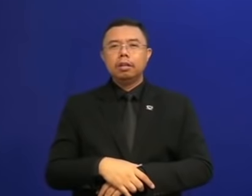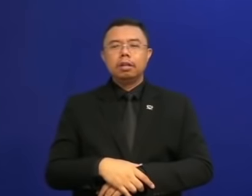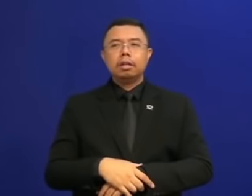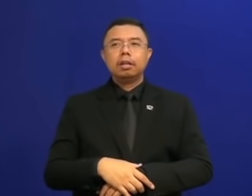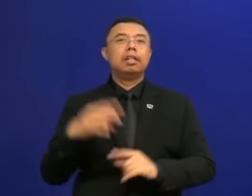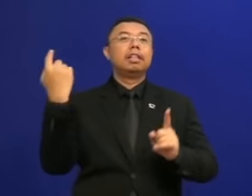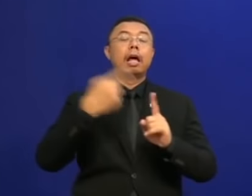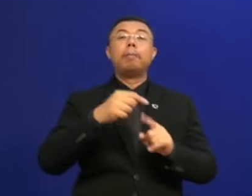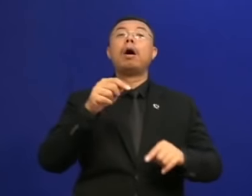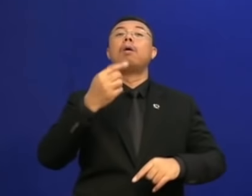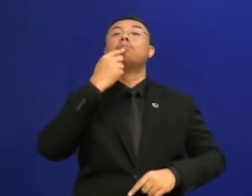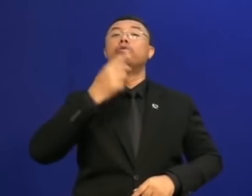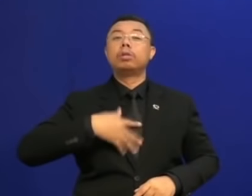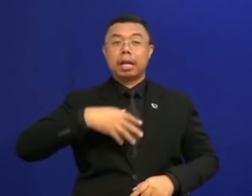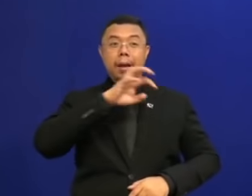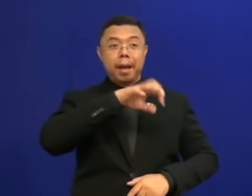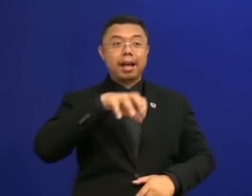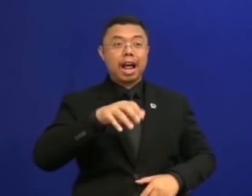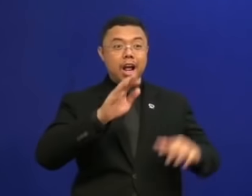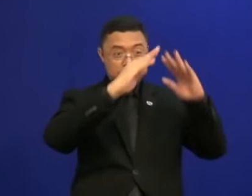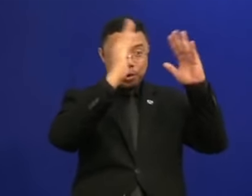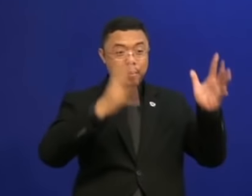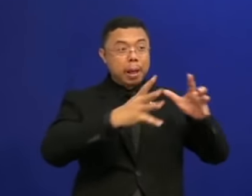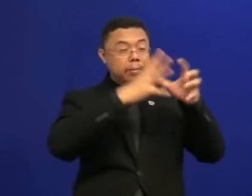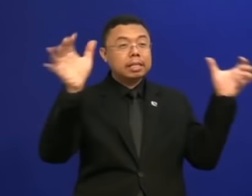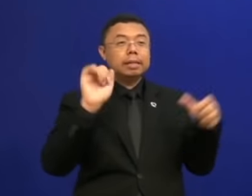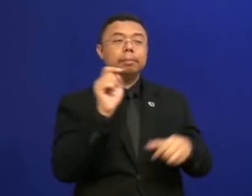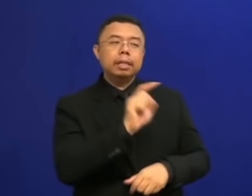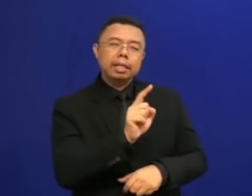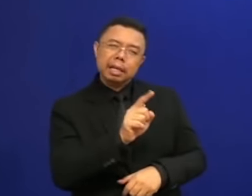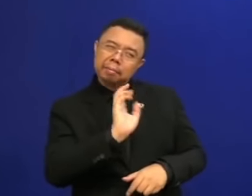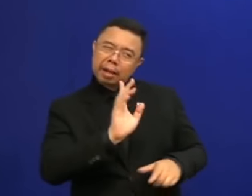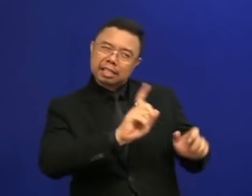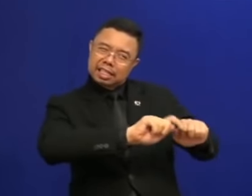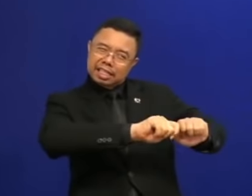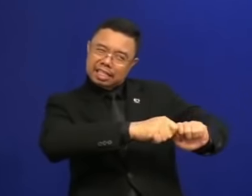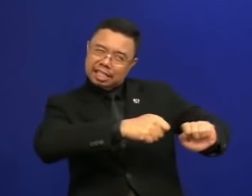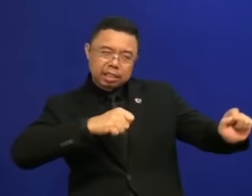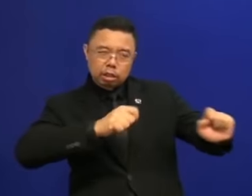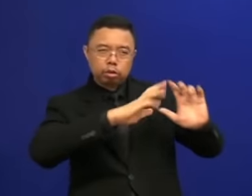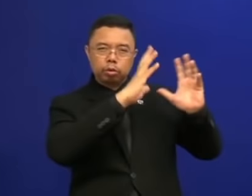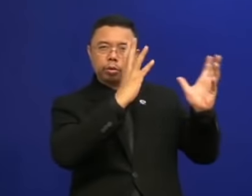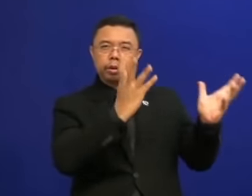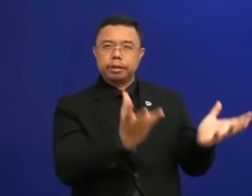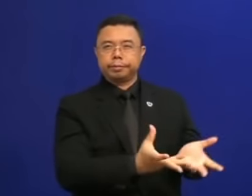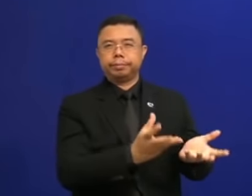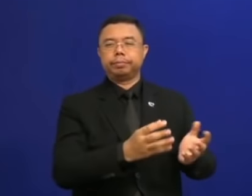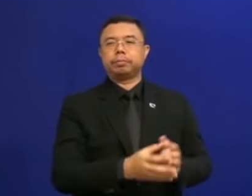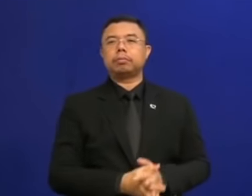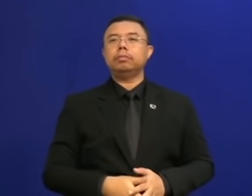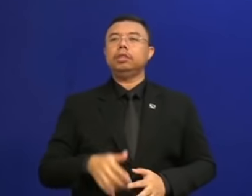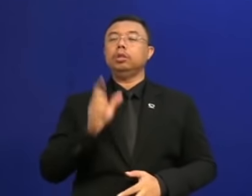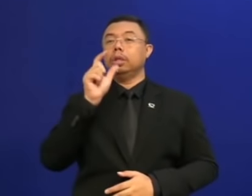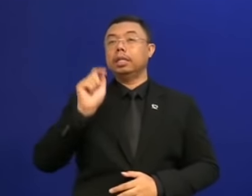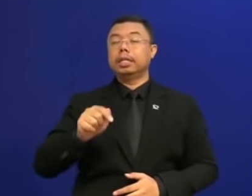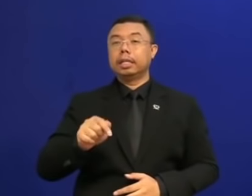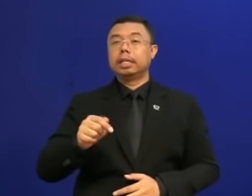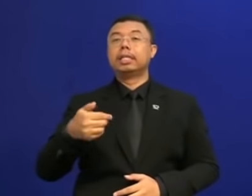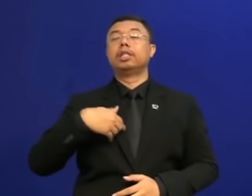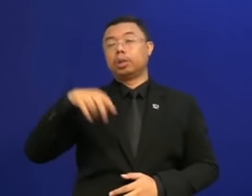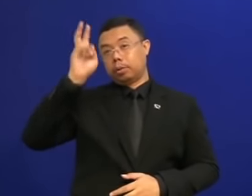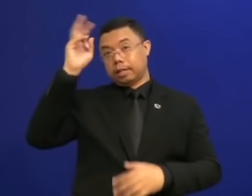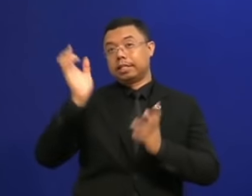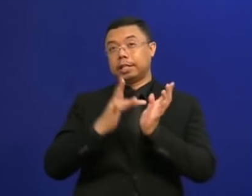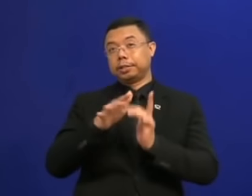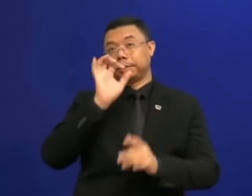Makin punya barang seperti ini akan makin terikat dengan dunia. Makanya Tuhan